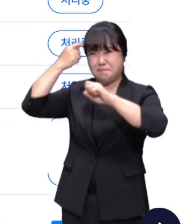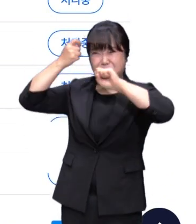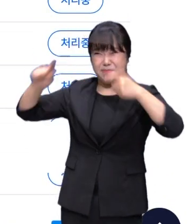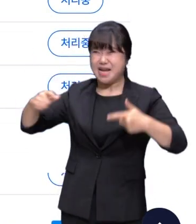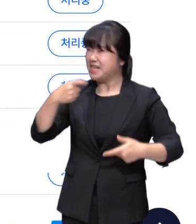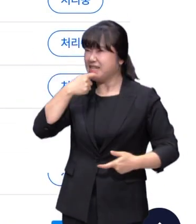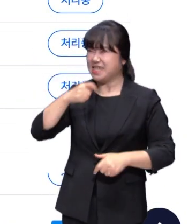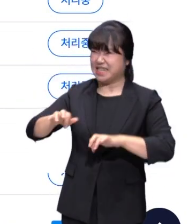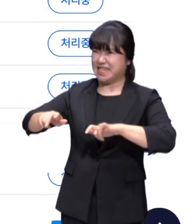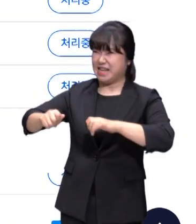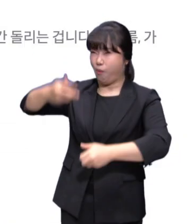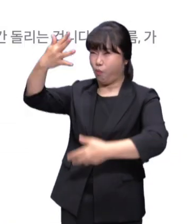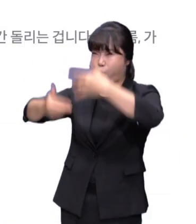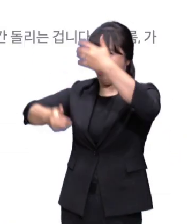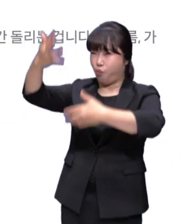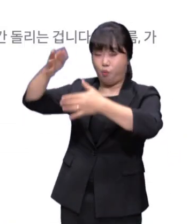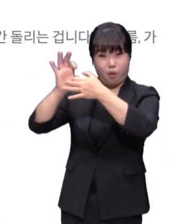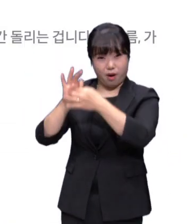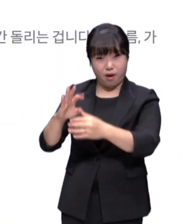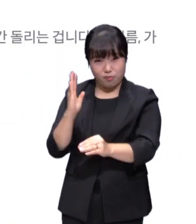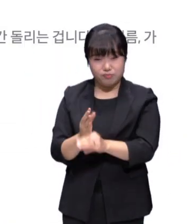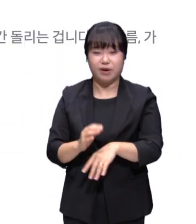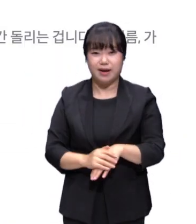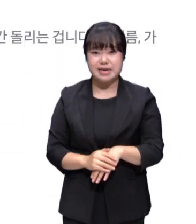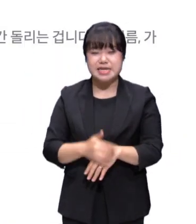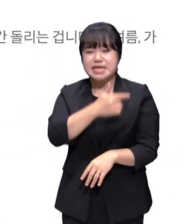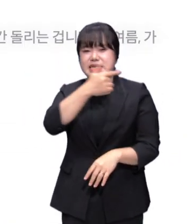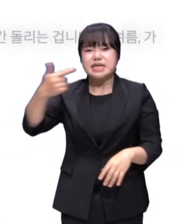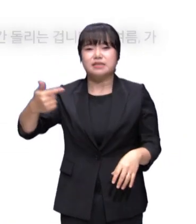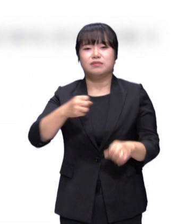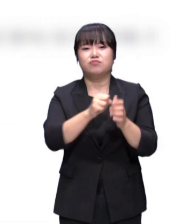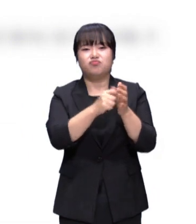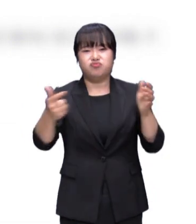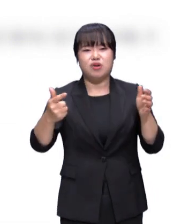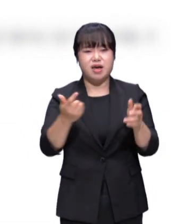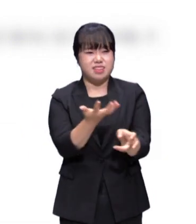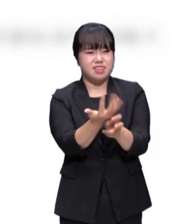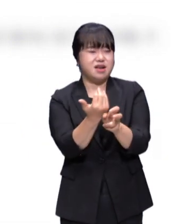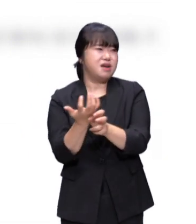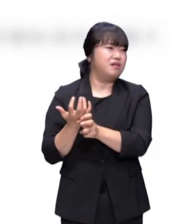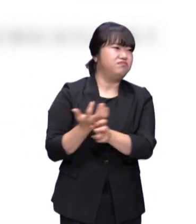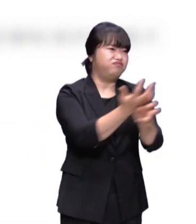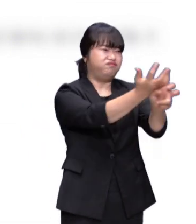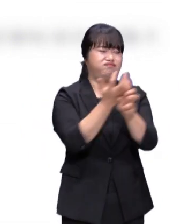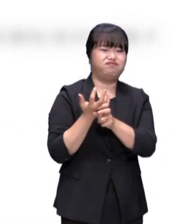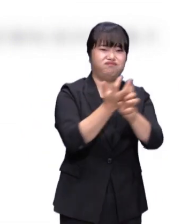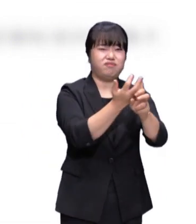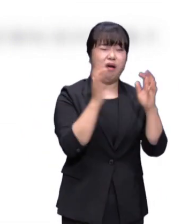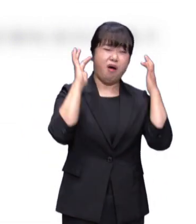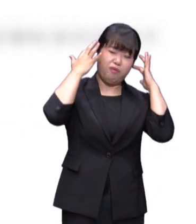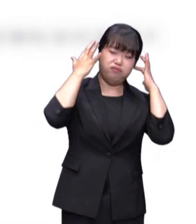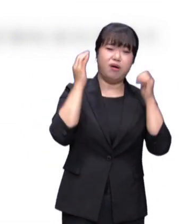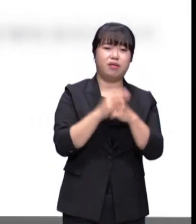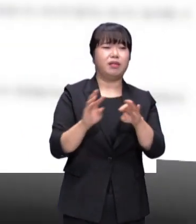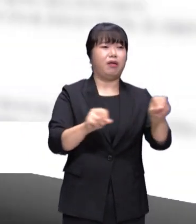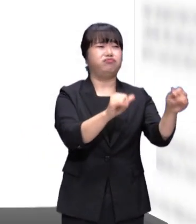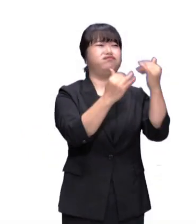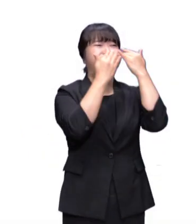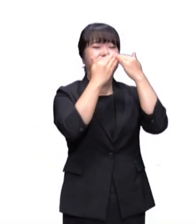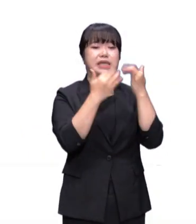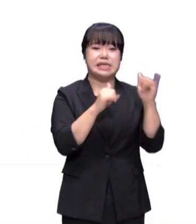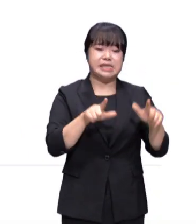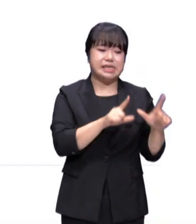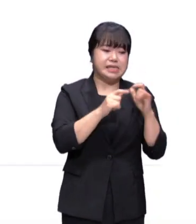게시글이 속속 올라오고 있습니다. 대형 물류 차량의 진출입으로 소음과 분진 등 주민 피해가 예상된다는